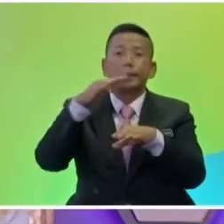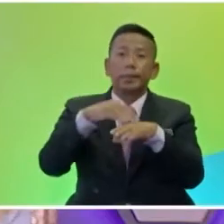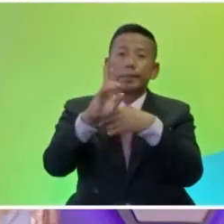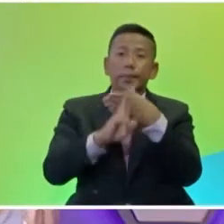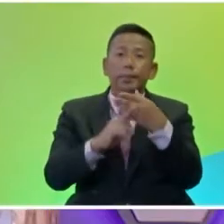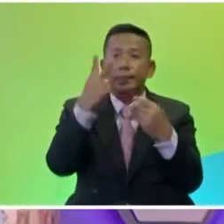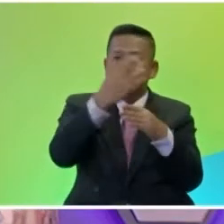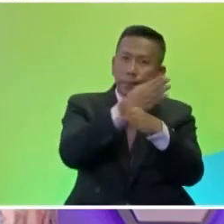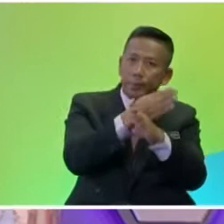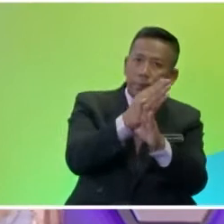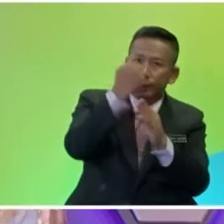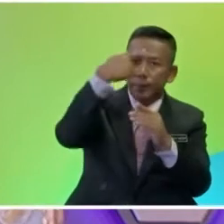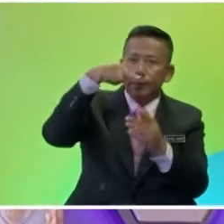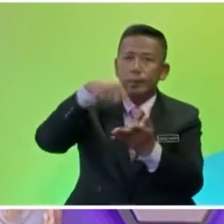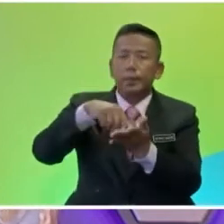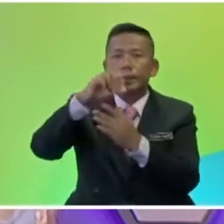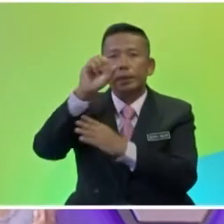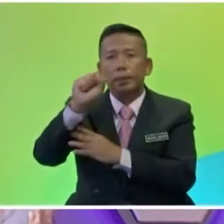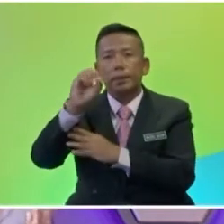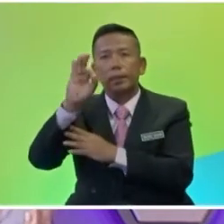bentuk untuk ini